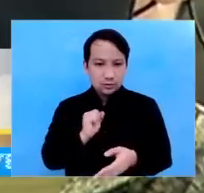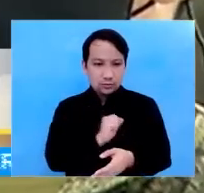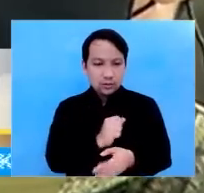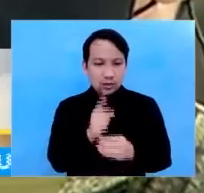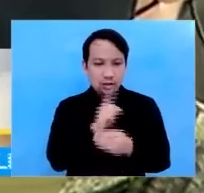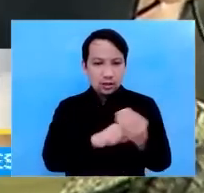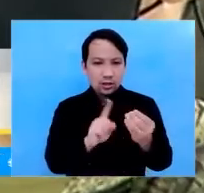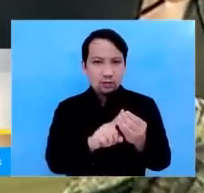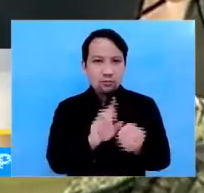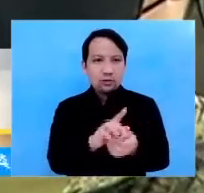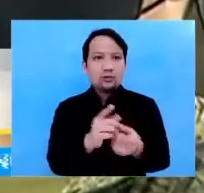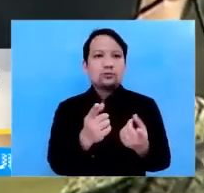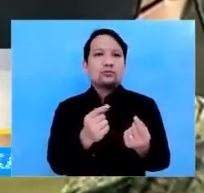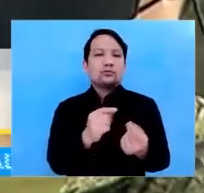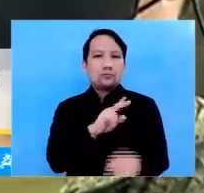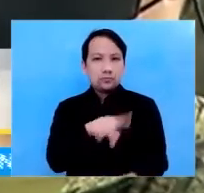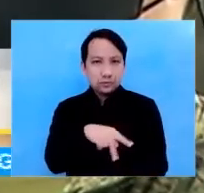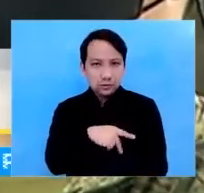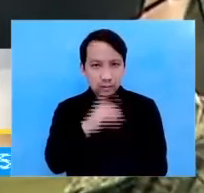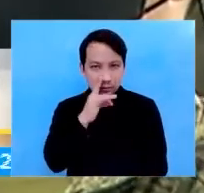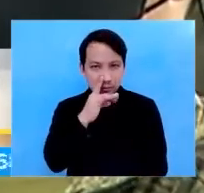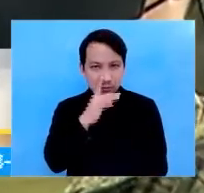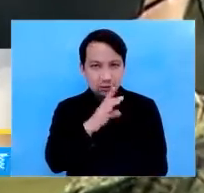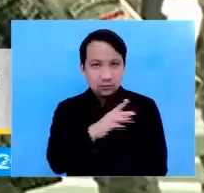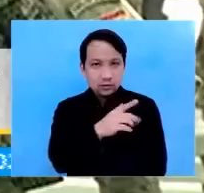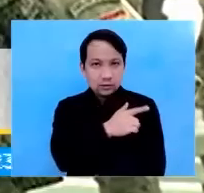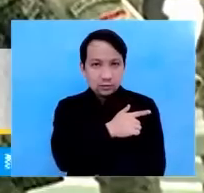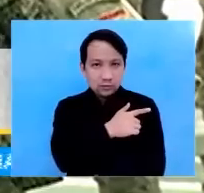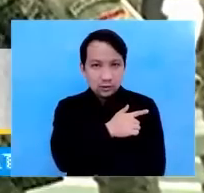mga ginagawang personal na katulong ng mga sundalo.